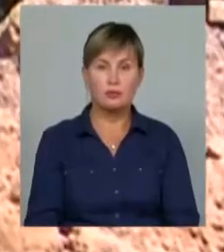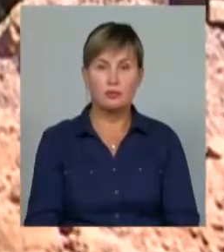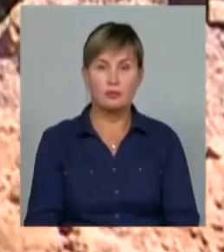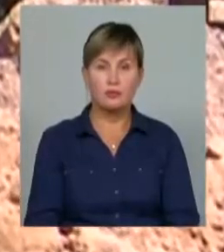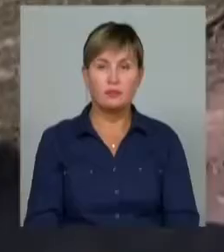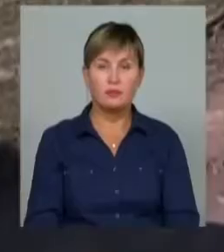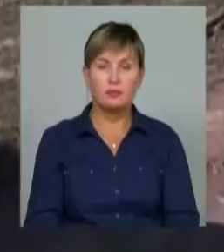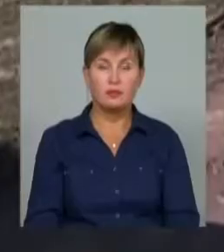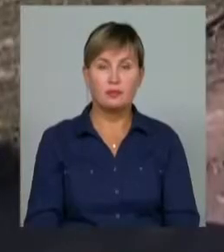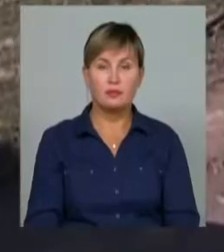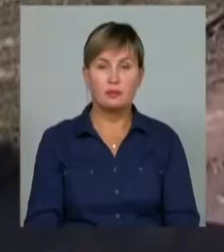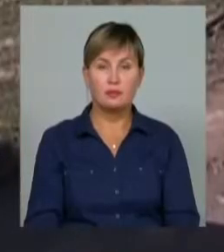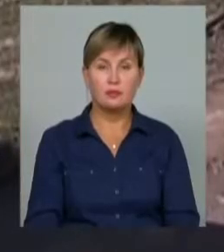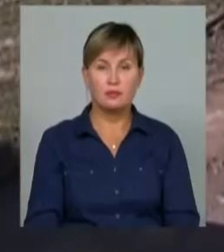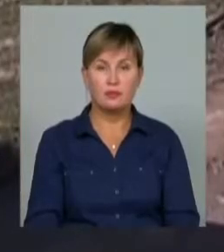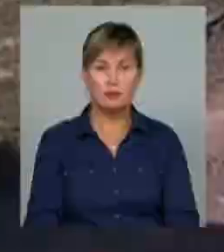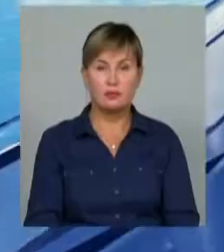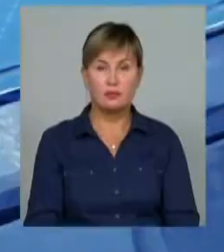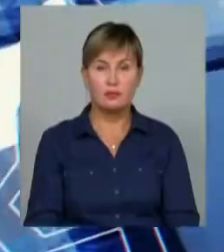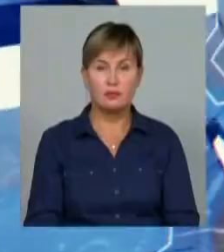Сагандык Нарыков, телеканал Алматы.